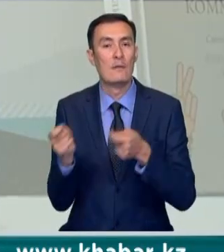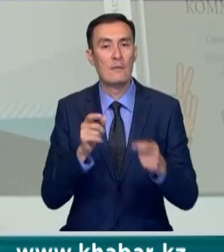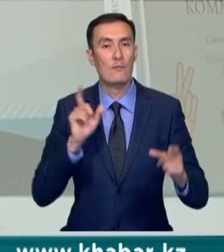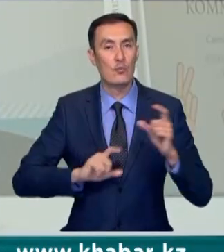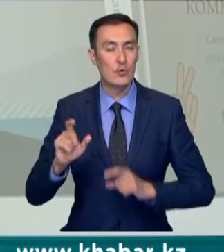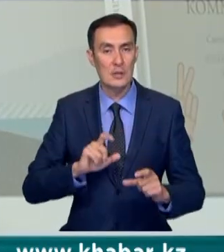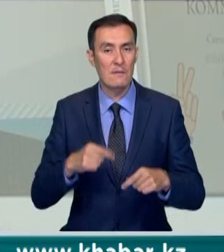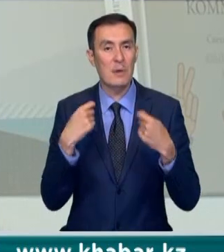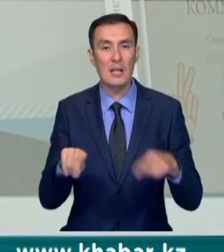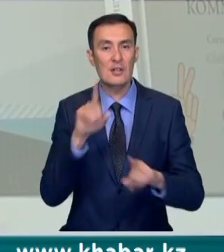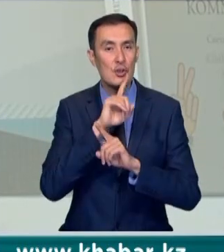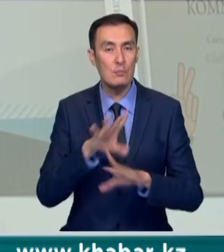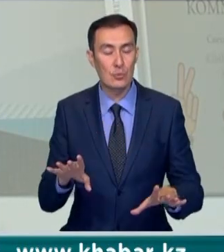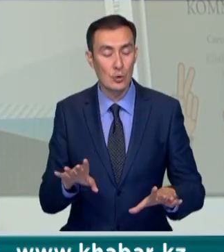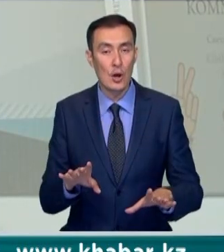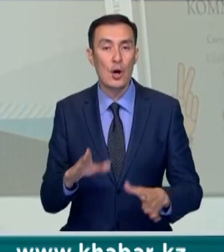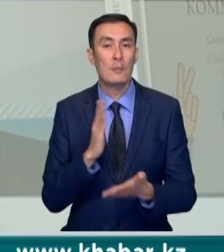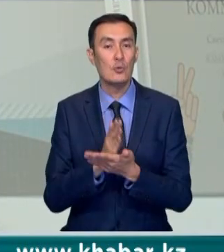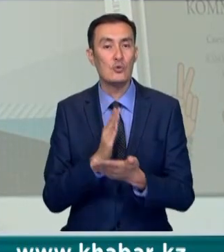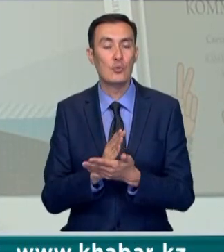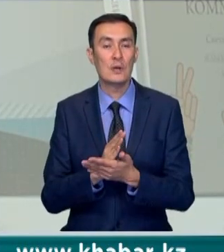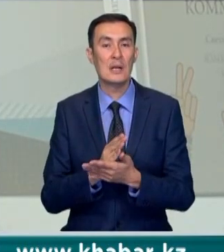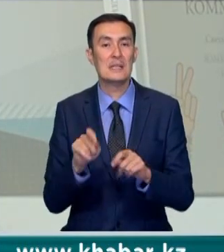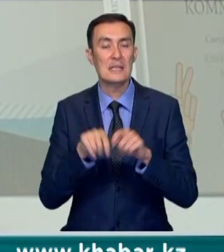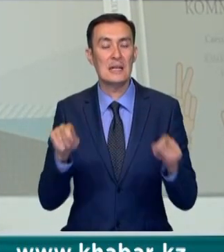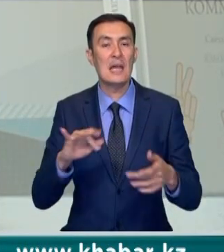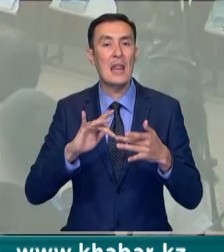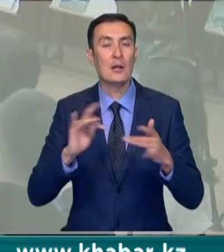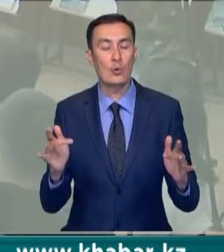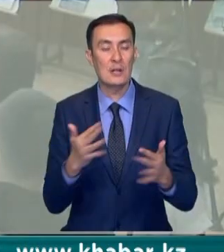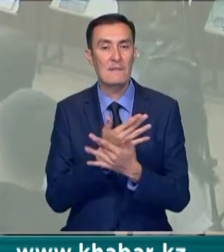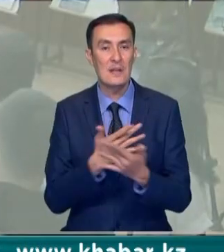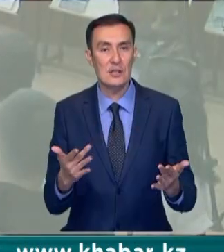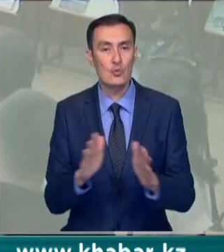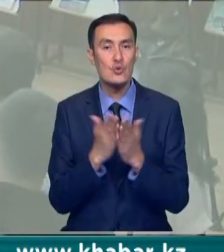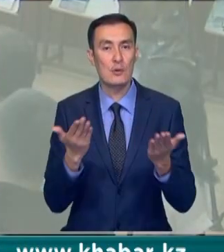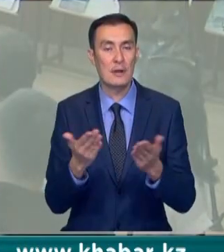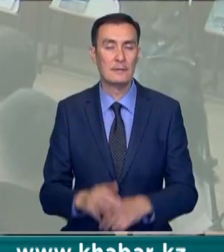продажу они не попадут. Предусмотрено создание и электронных версий учебников.